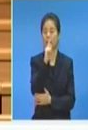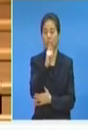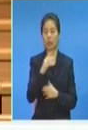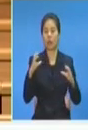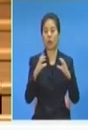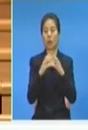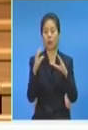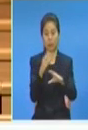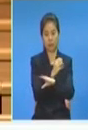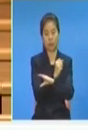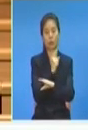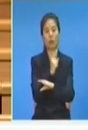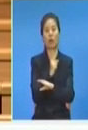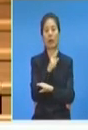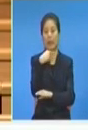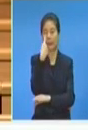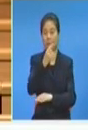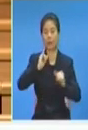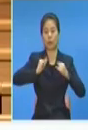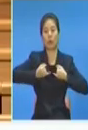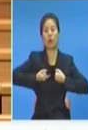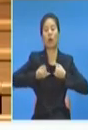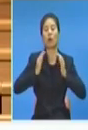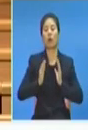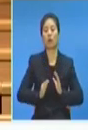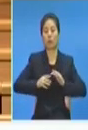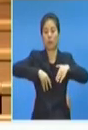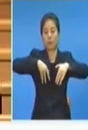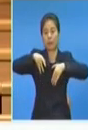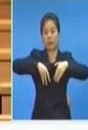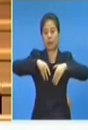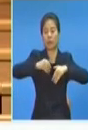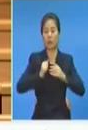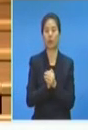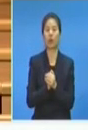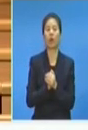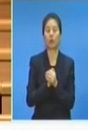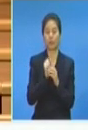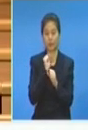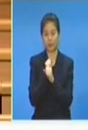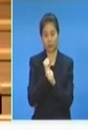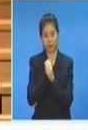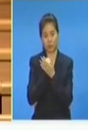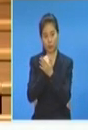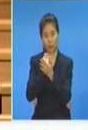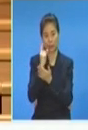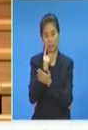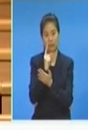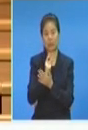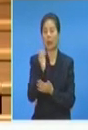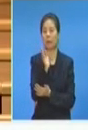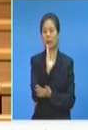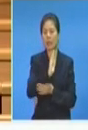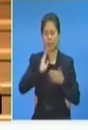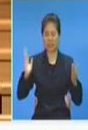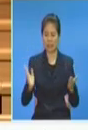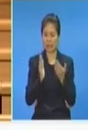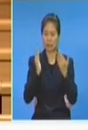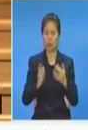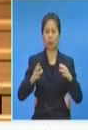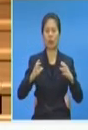นโยบายพรรคต้องขานรับความต้องการของประชาชนอย่างแท้จริงไม่ใช่ไปสนับสนุนกิจการของนายทุนสาม